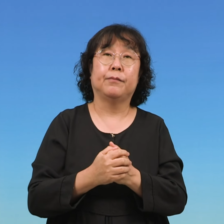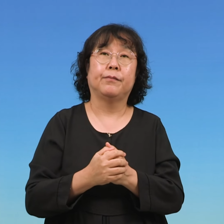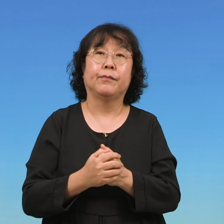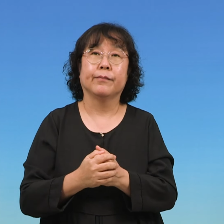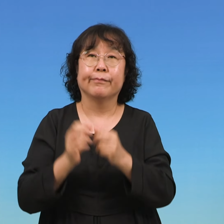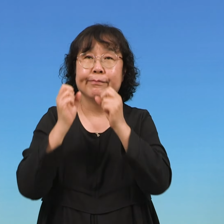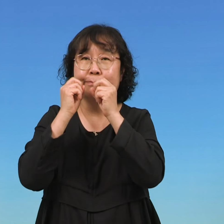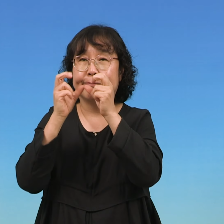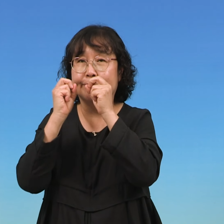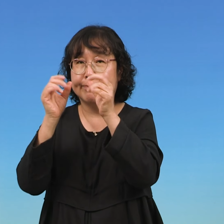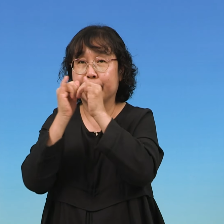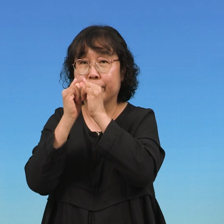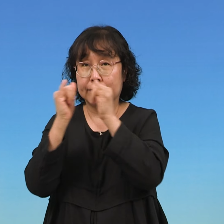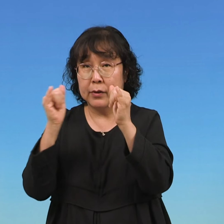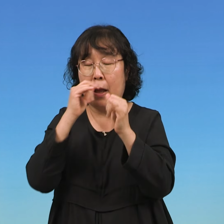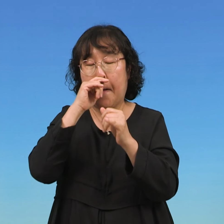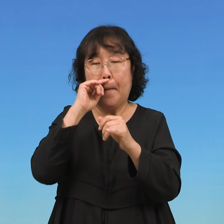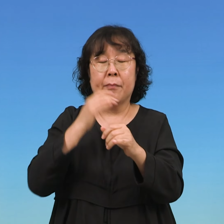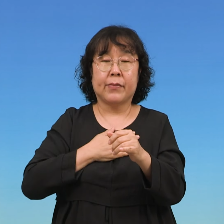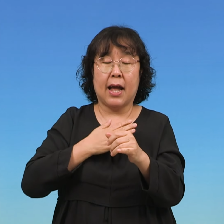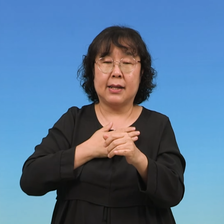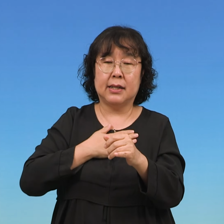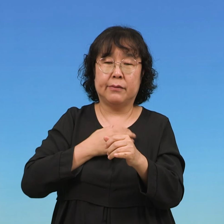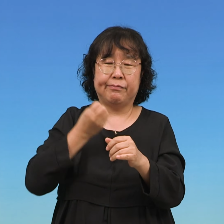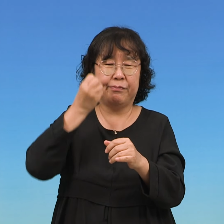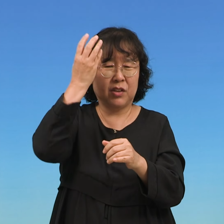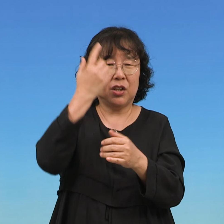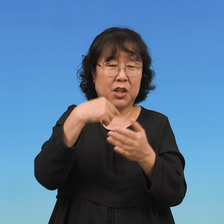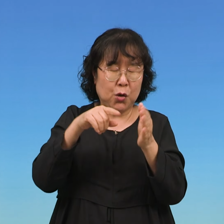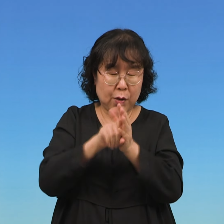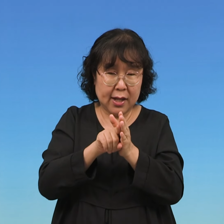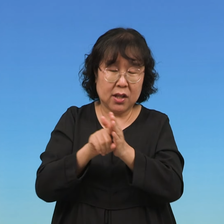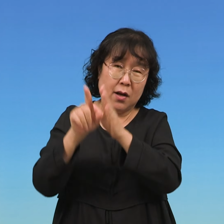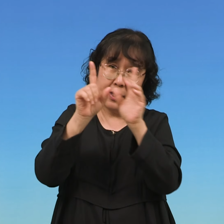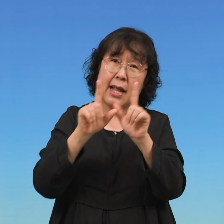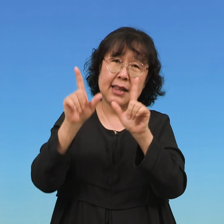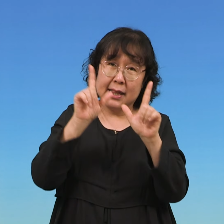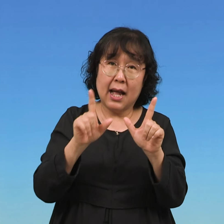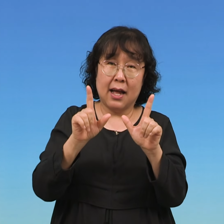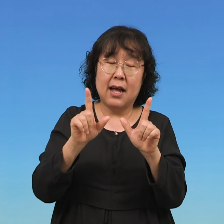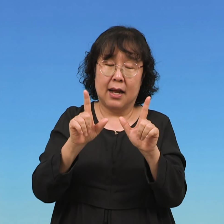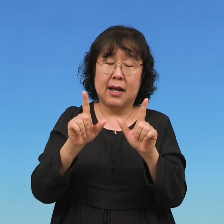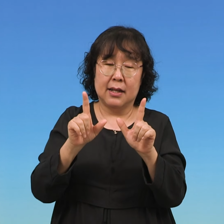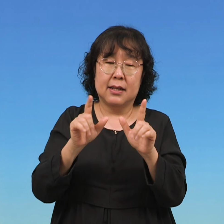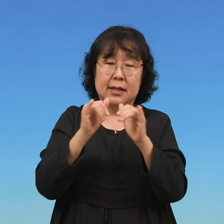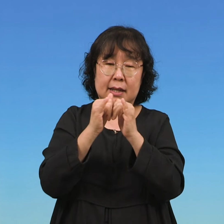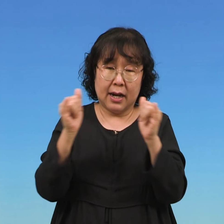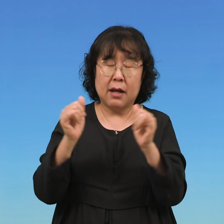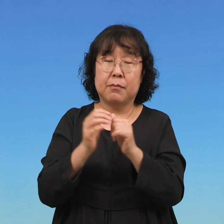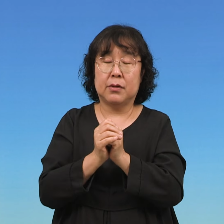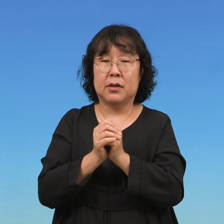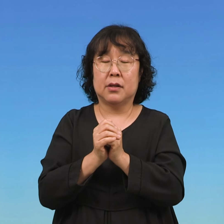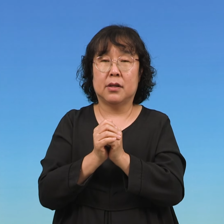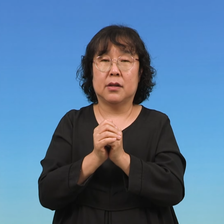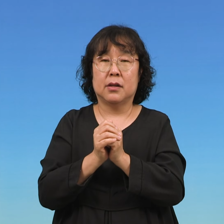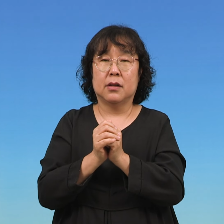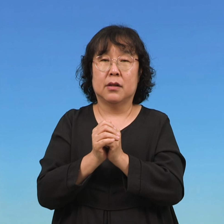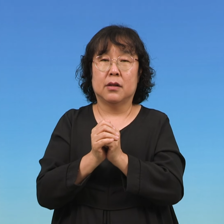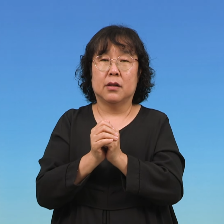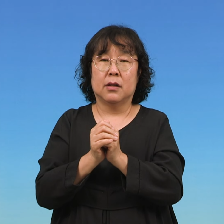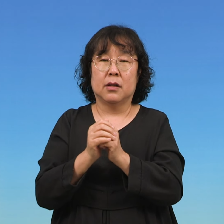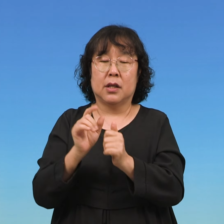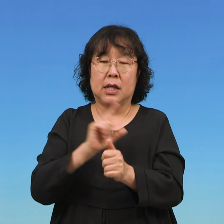그 선교사님 나는 잊혀지기 위해서 산다라고 하는 이런 사람은요